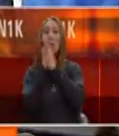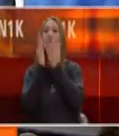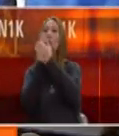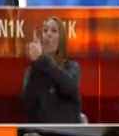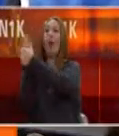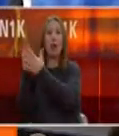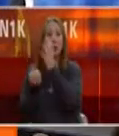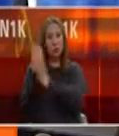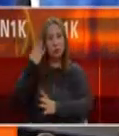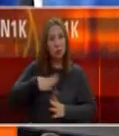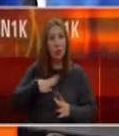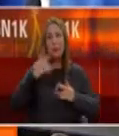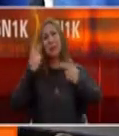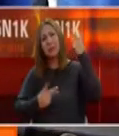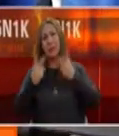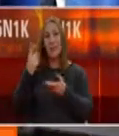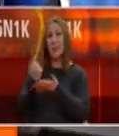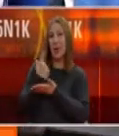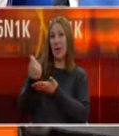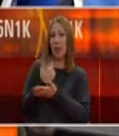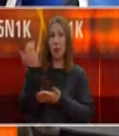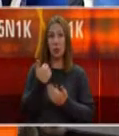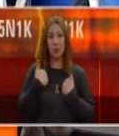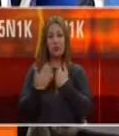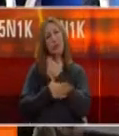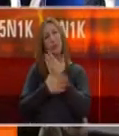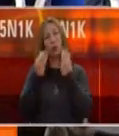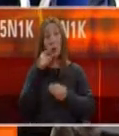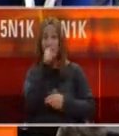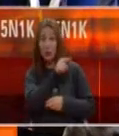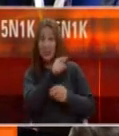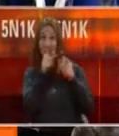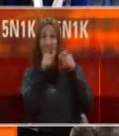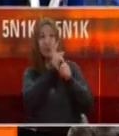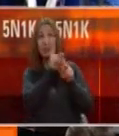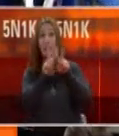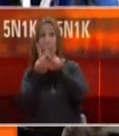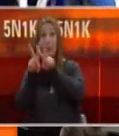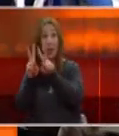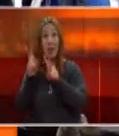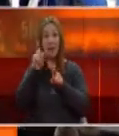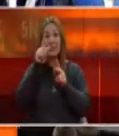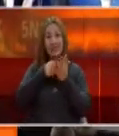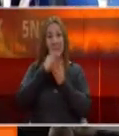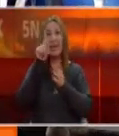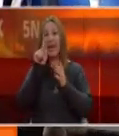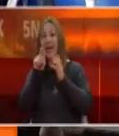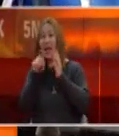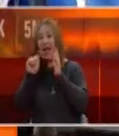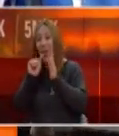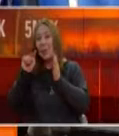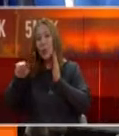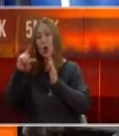kütüphanesini kurmak istiyorsa zaman zaman biz böyle mailler alıyoruz yardımcı olun diye. Bu sizin sitenize girip birsilgibirkalem.com'a girip